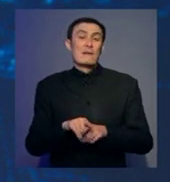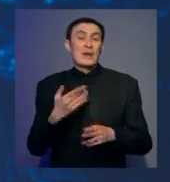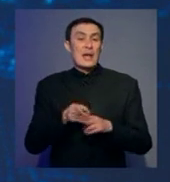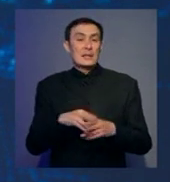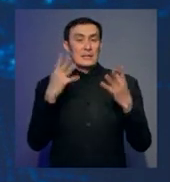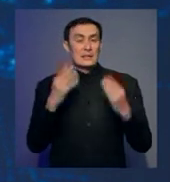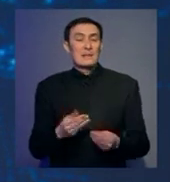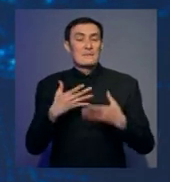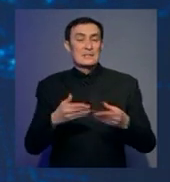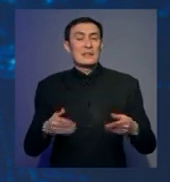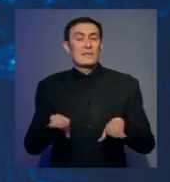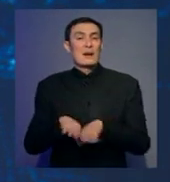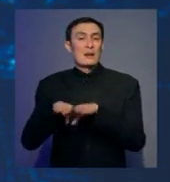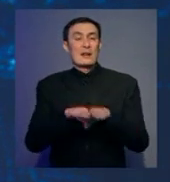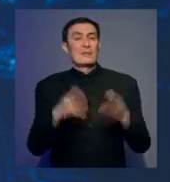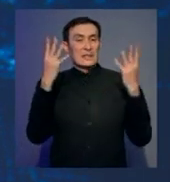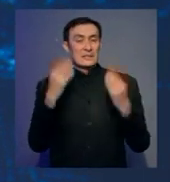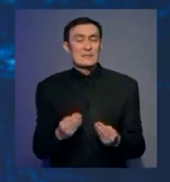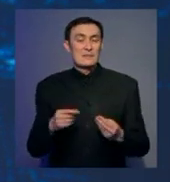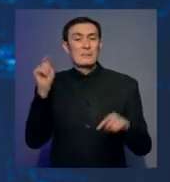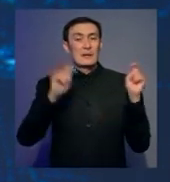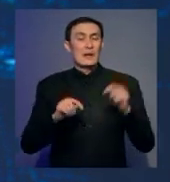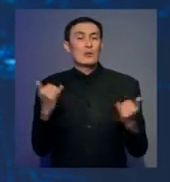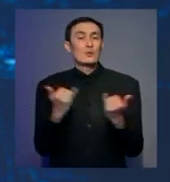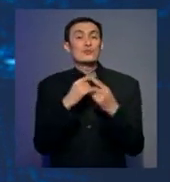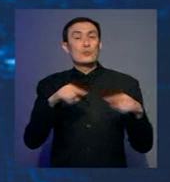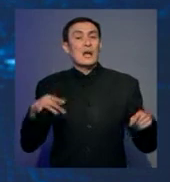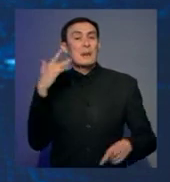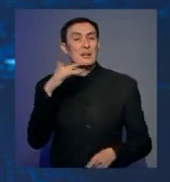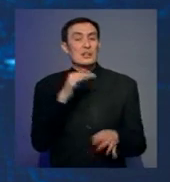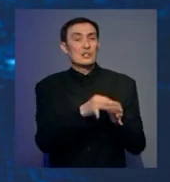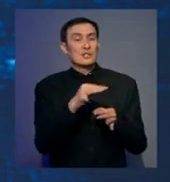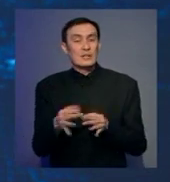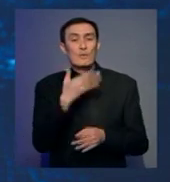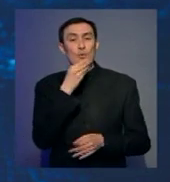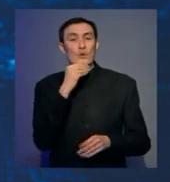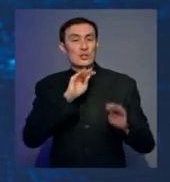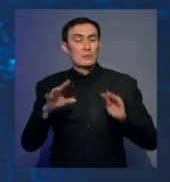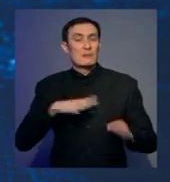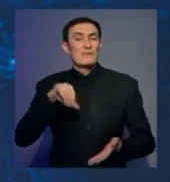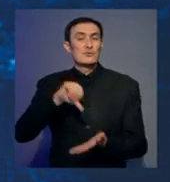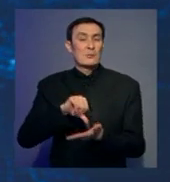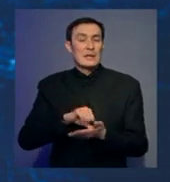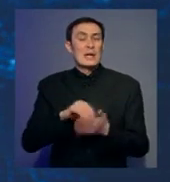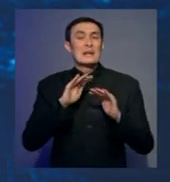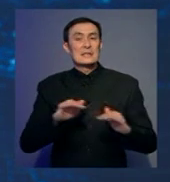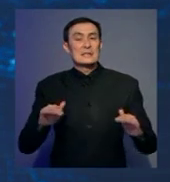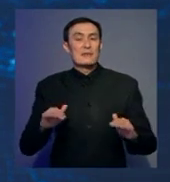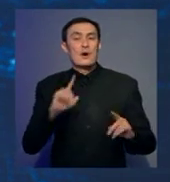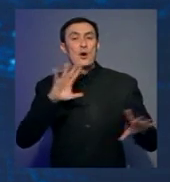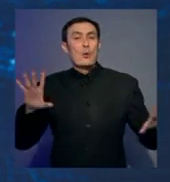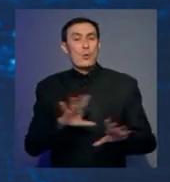весеннего равноденствия сюда приехали отметить и гости из других американских штатов. Украшением праздника стало выступление детского хора